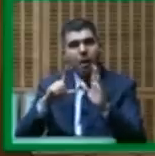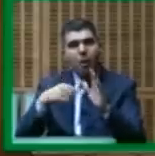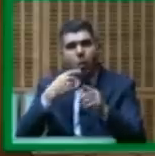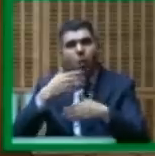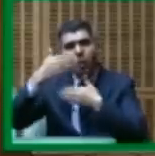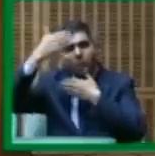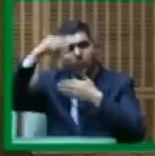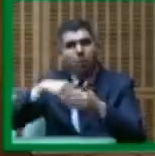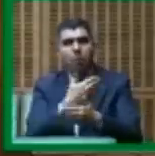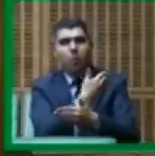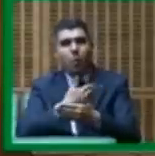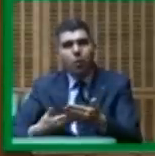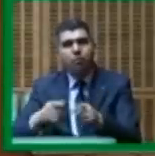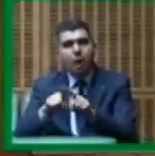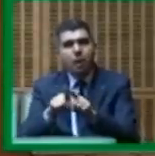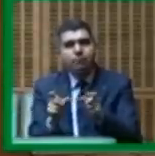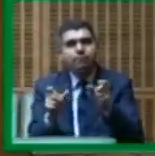في أزمة معارضة. قرأوا الصحافة،